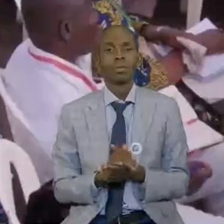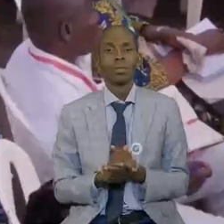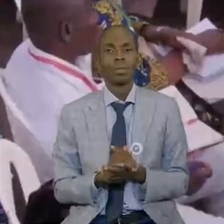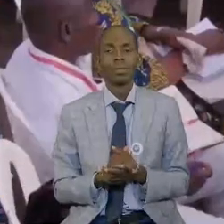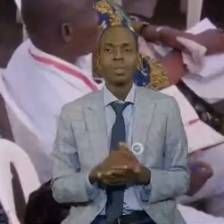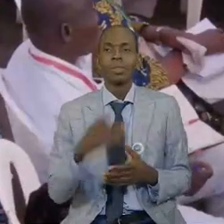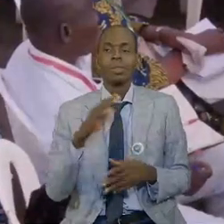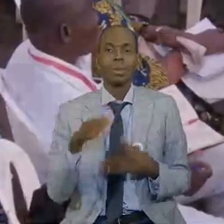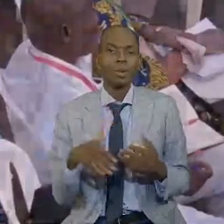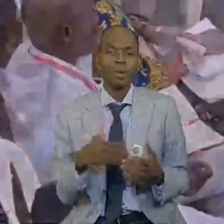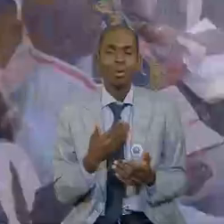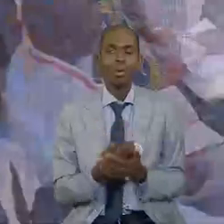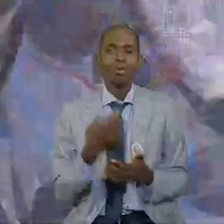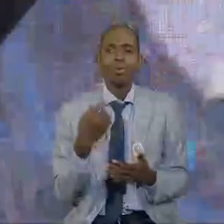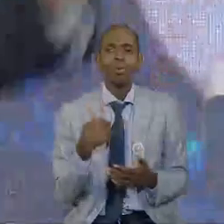tongues,